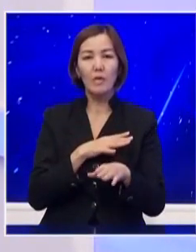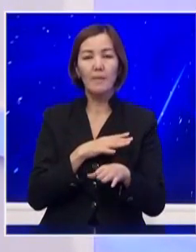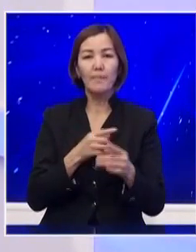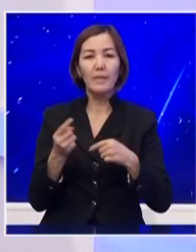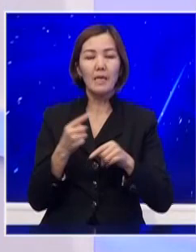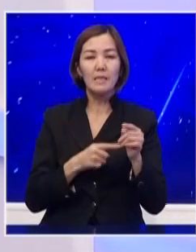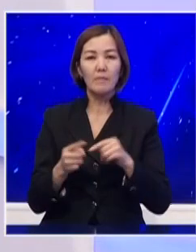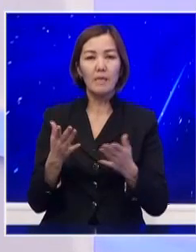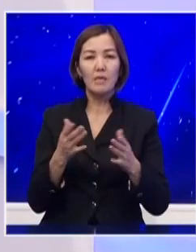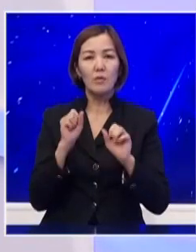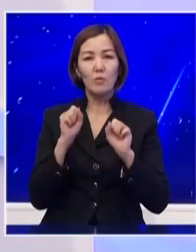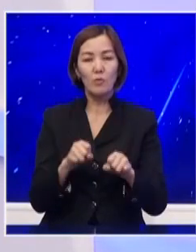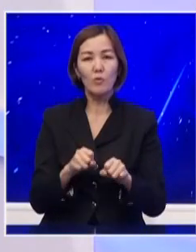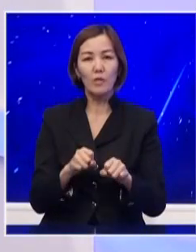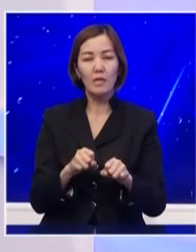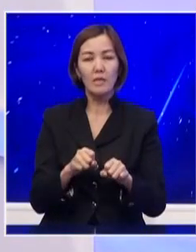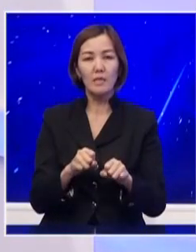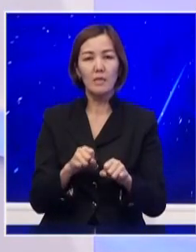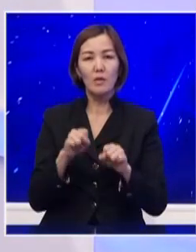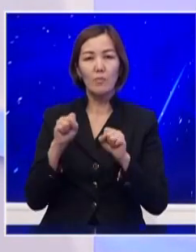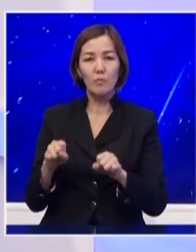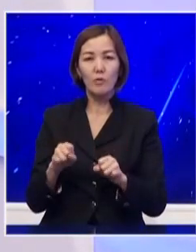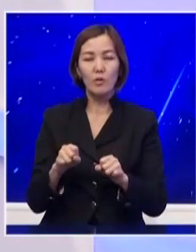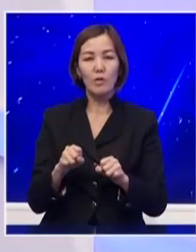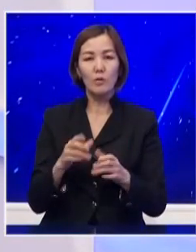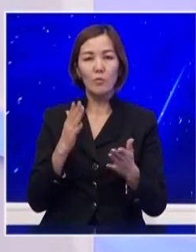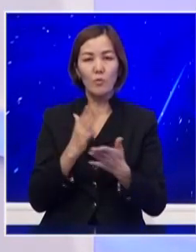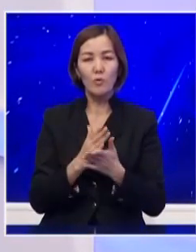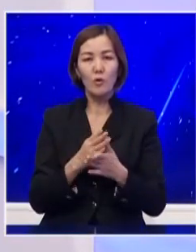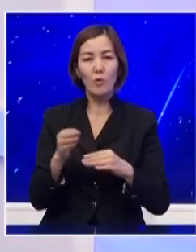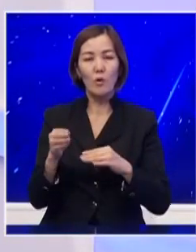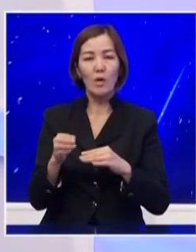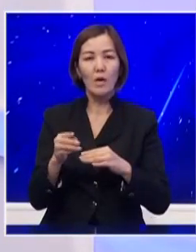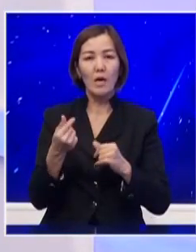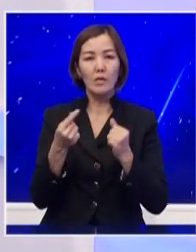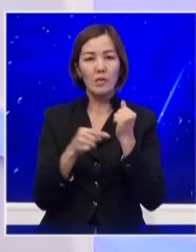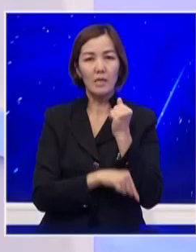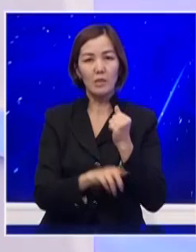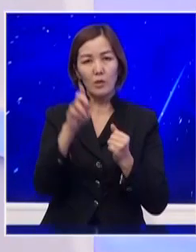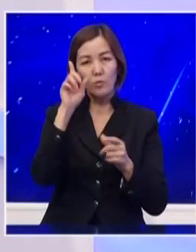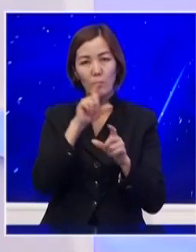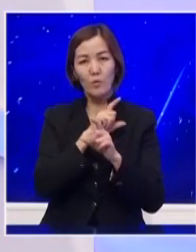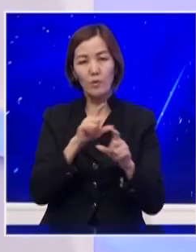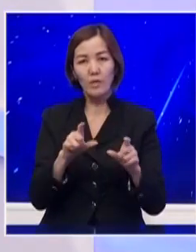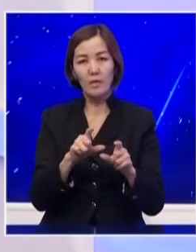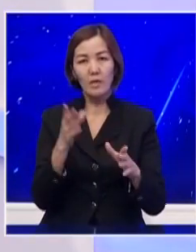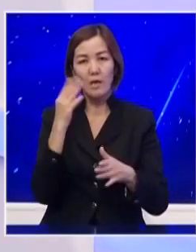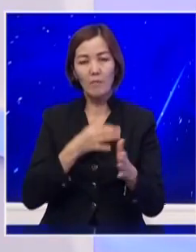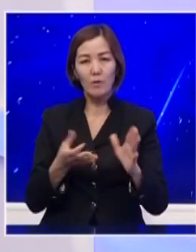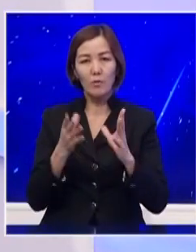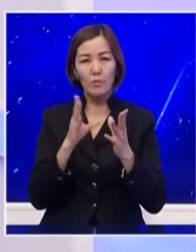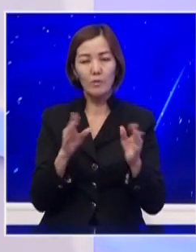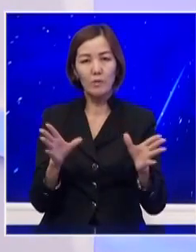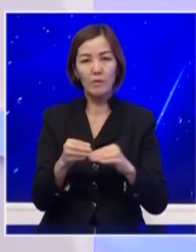қатар кәсіпкерлердің құқықтары мен мүдделерін қорғау. Антикордың бүгінгі таңда көксеген осы. Алматы облысы бойынша сыбайлас жемқорлыққа